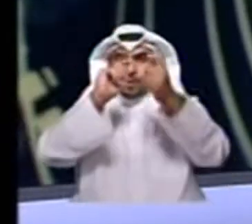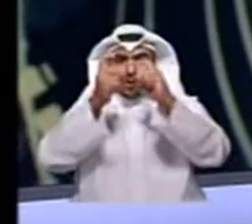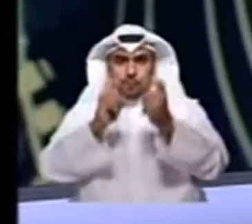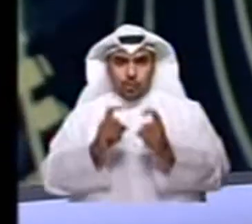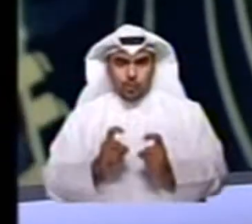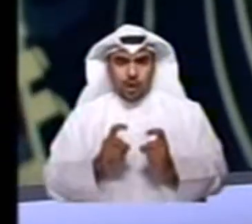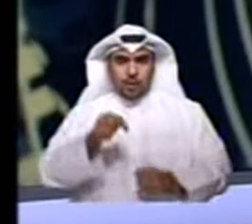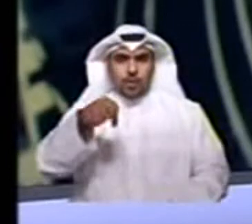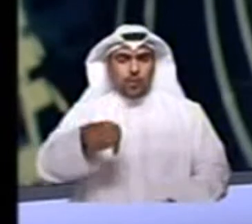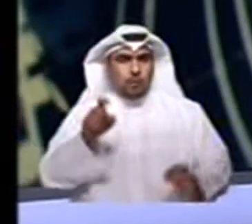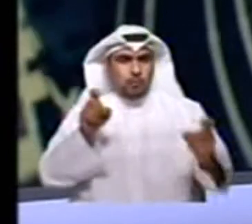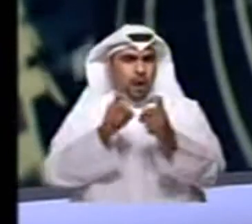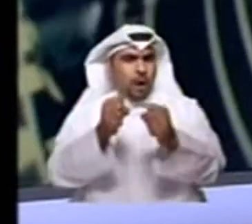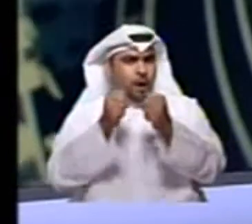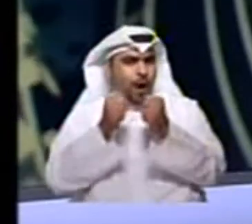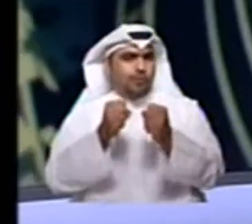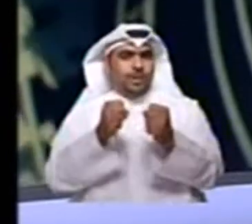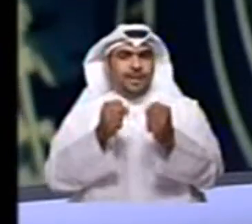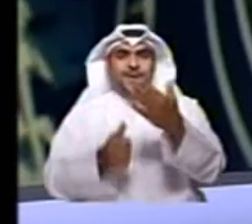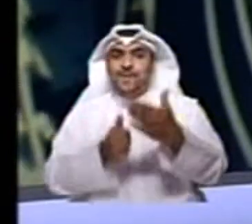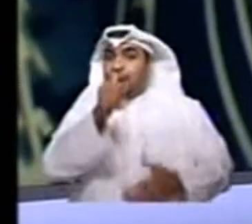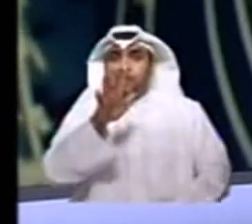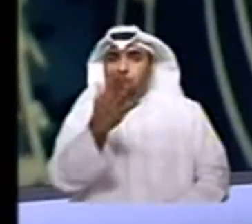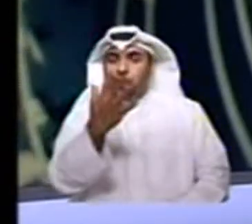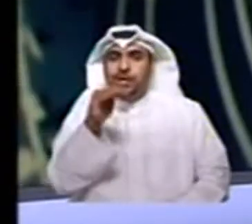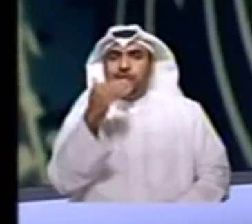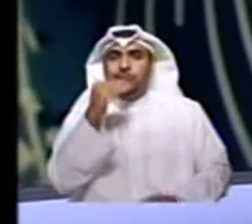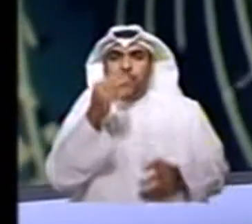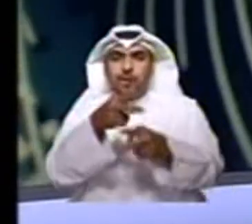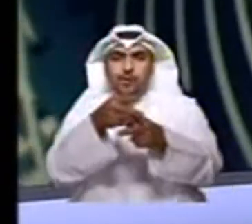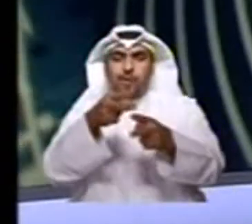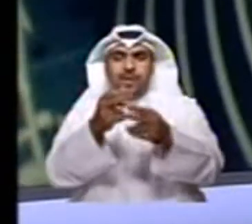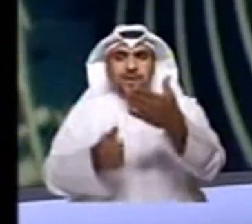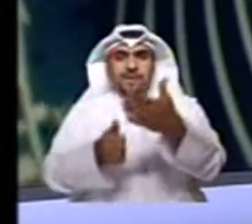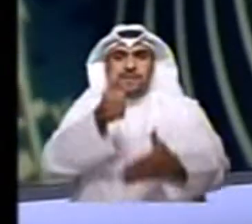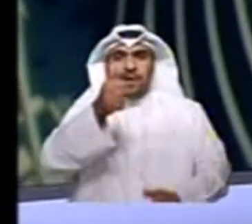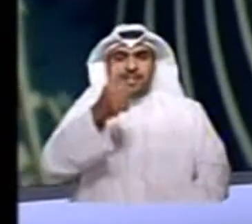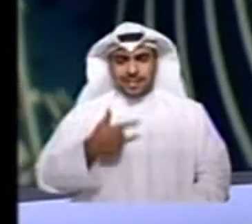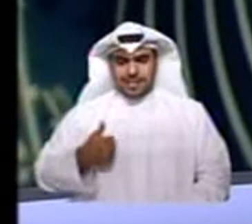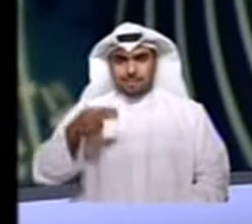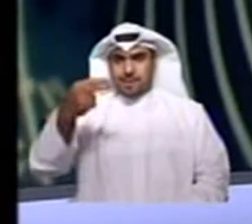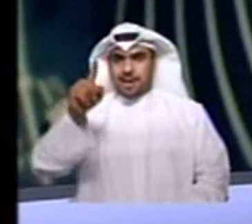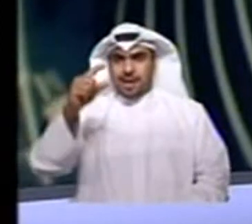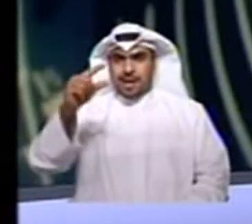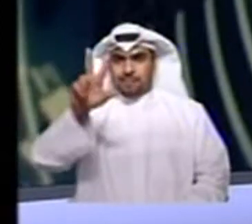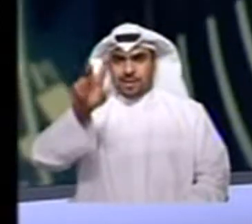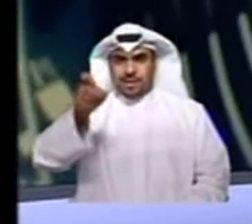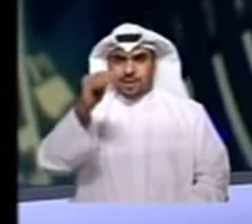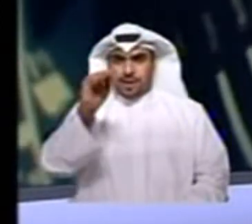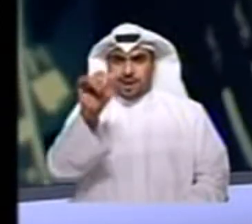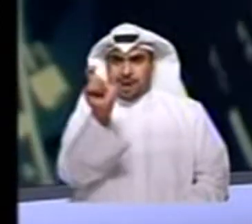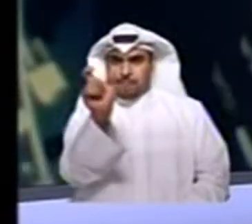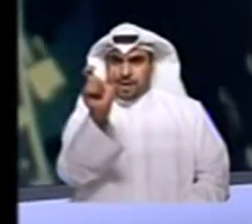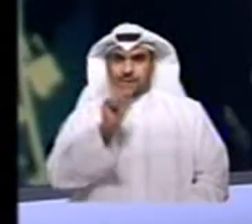الرحمن الهاجري الميدالية الفضية، وذلك مع ختام منافسات بطولة الحسر الدولية للتيكواندو التي أقيمت في العاصمة الأردنية